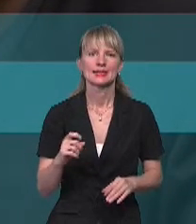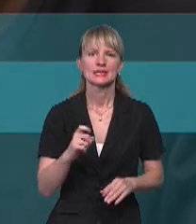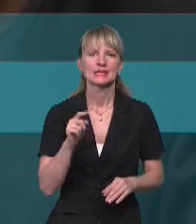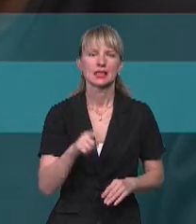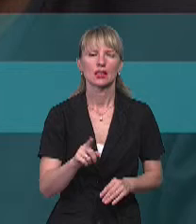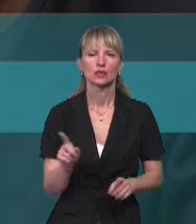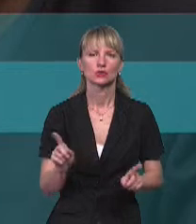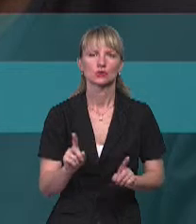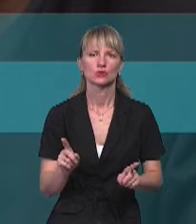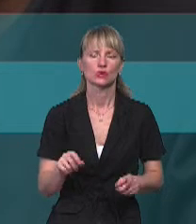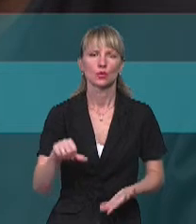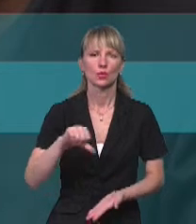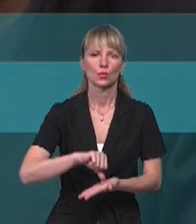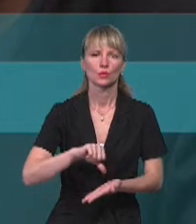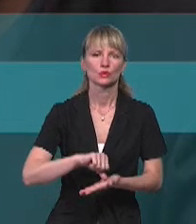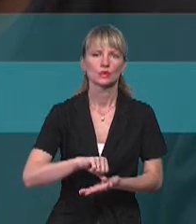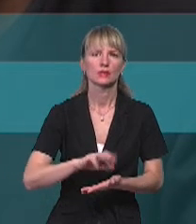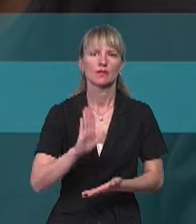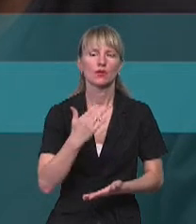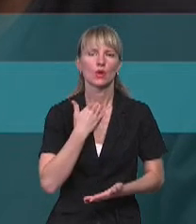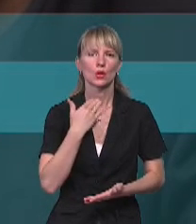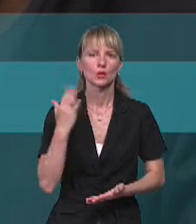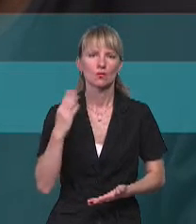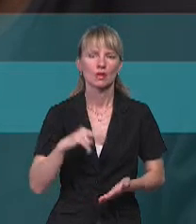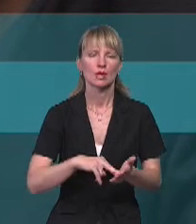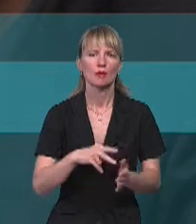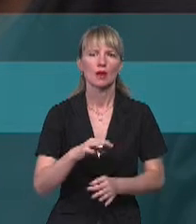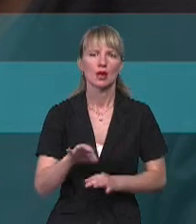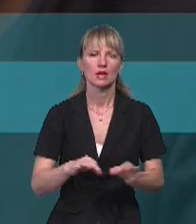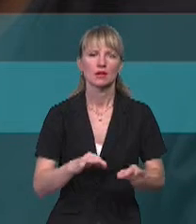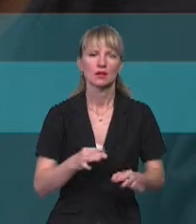що участвували в голосуванні, проєктів